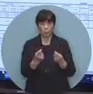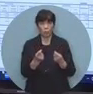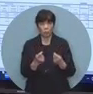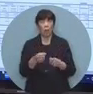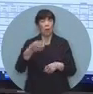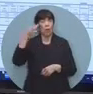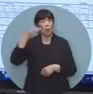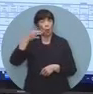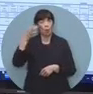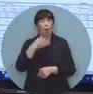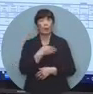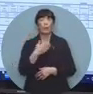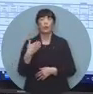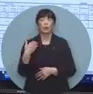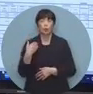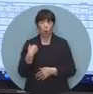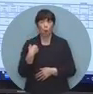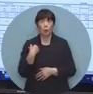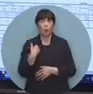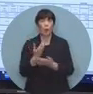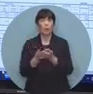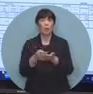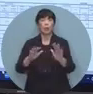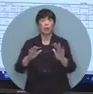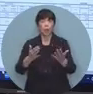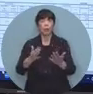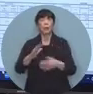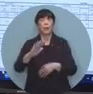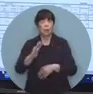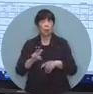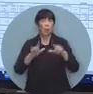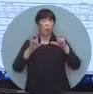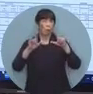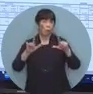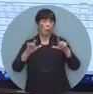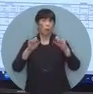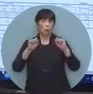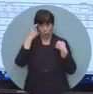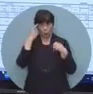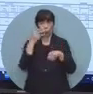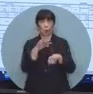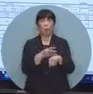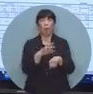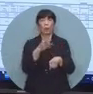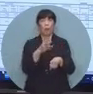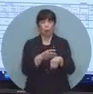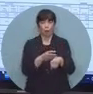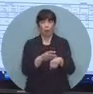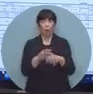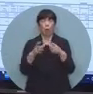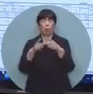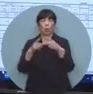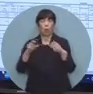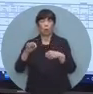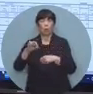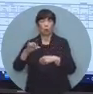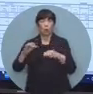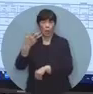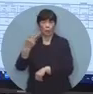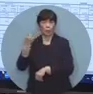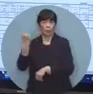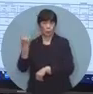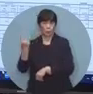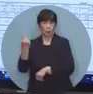評価できるようにですね開示請求しなくても開示すべきだという風にえ思います国交省のこのマニュアルの81ページに